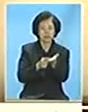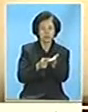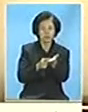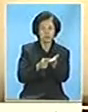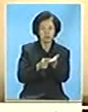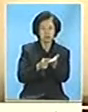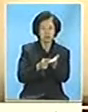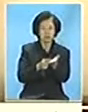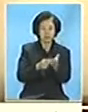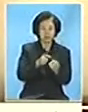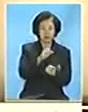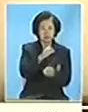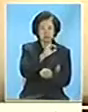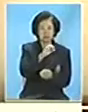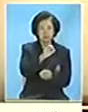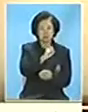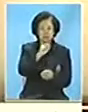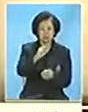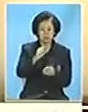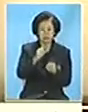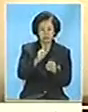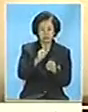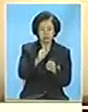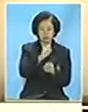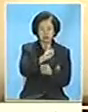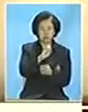นอสมาชิกวุฒิสภาทุกท่านแล้วครับขอบคุณมากครับ